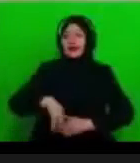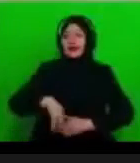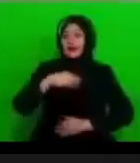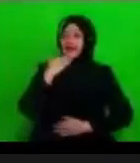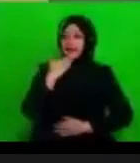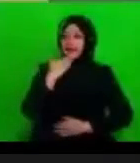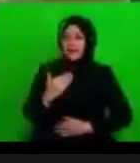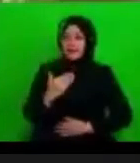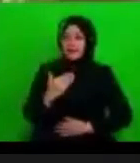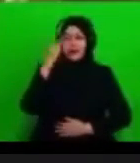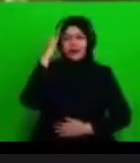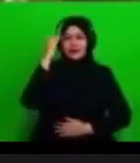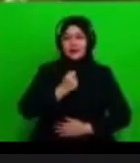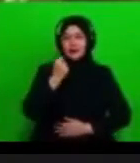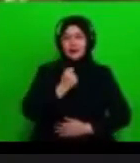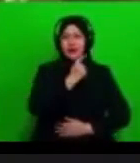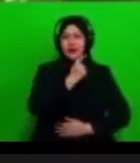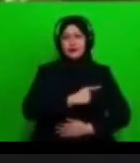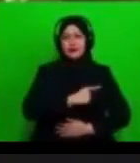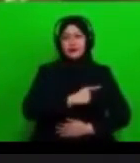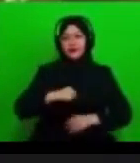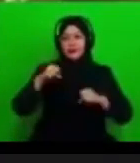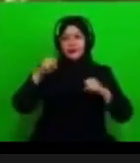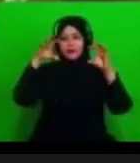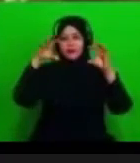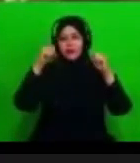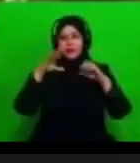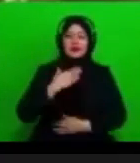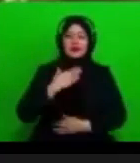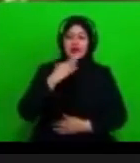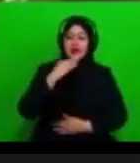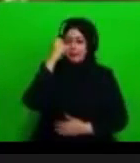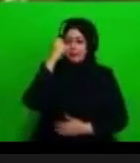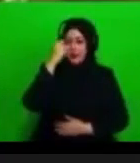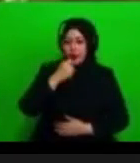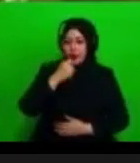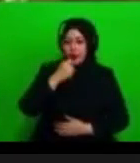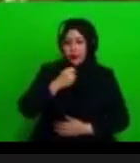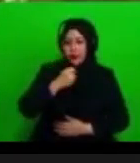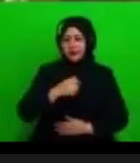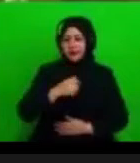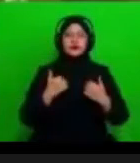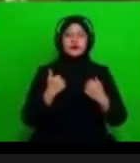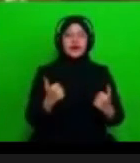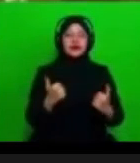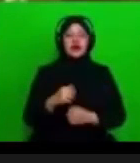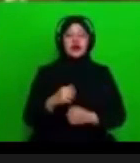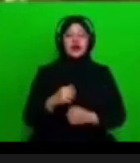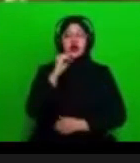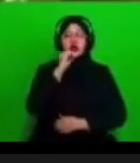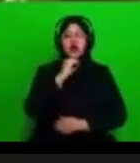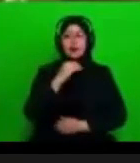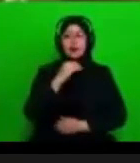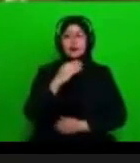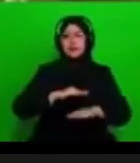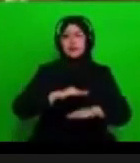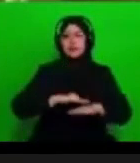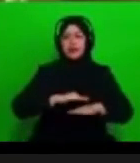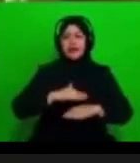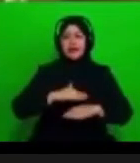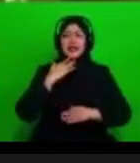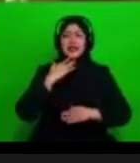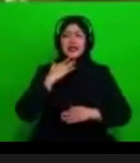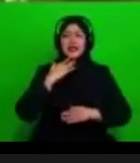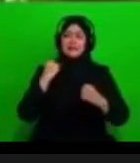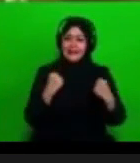terima kasih. Assalamualaikum warahmatullahi wabarakatuh. Salam hormat, salam sejahtera, umum sejahtera, umum budaya, salam kebajikan,